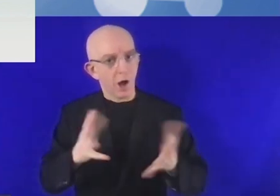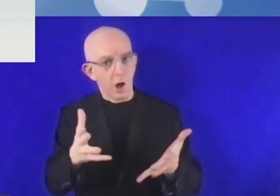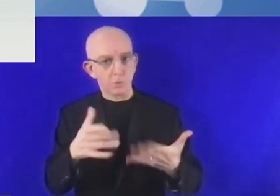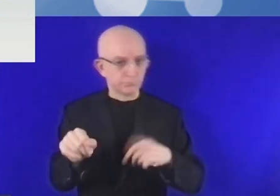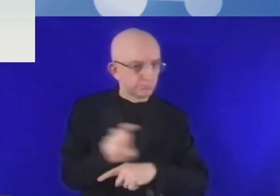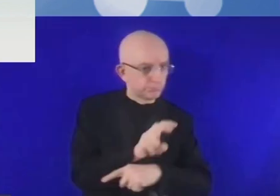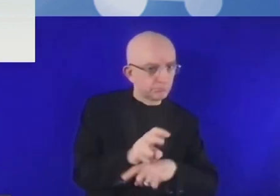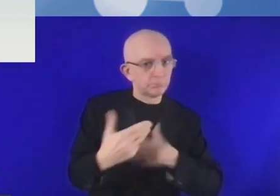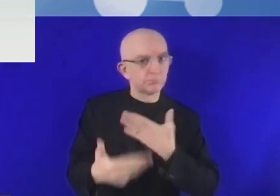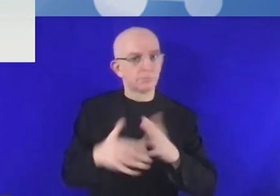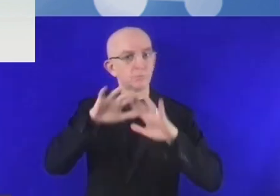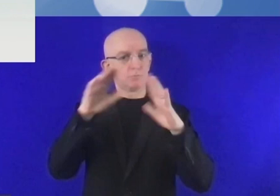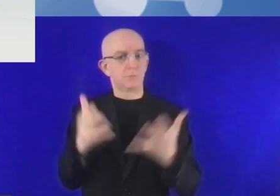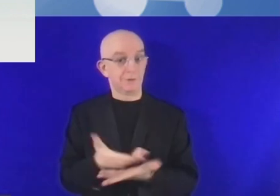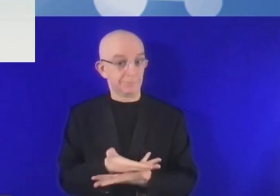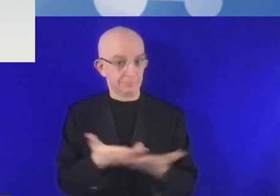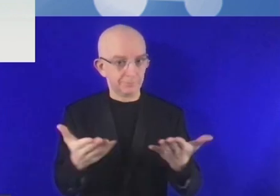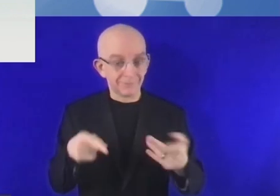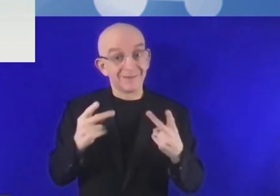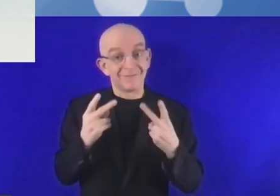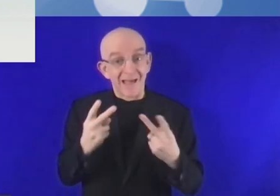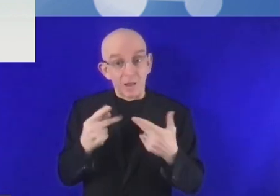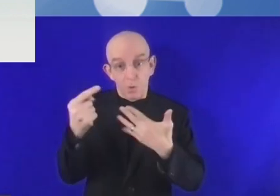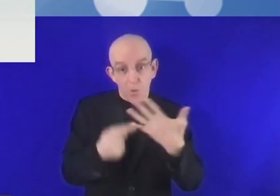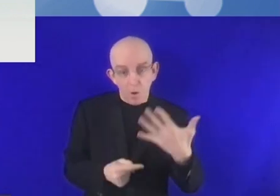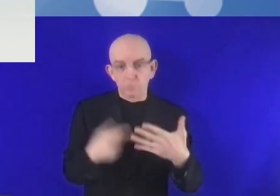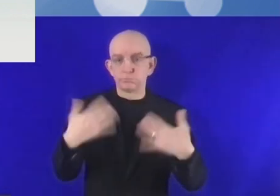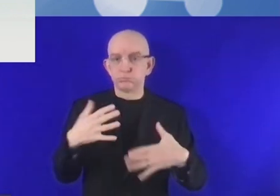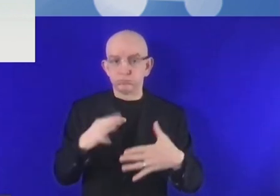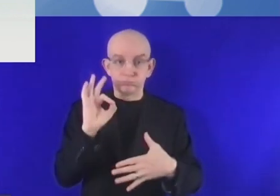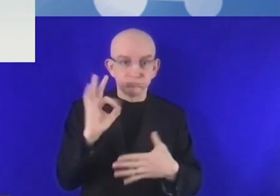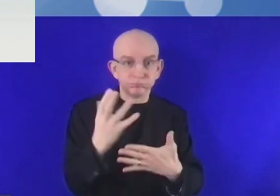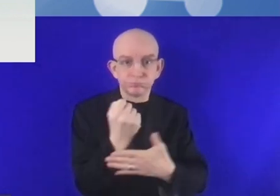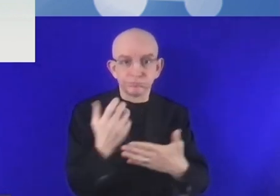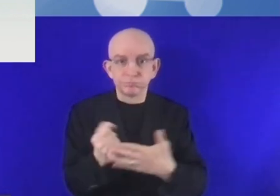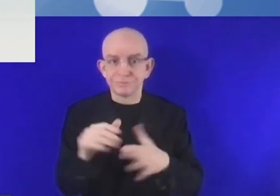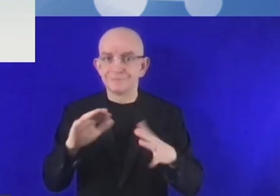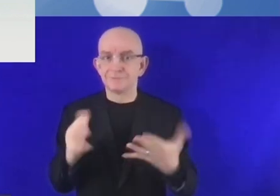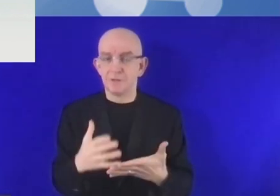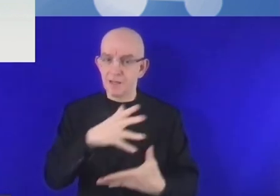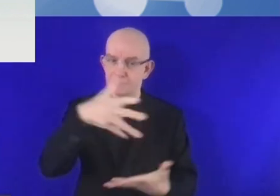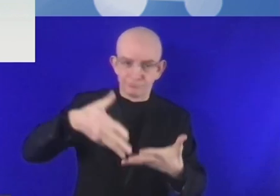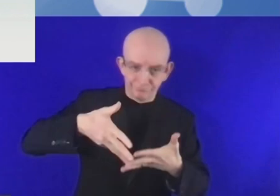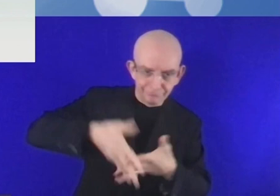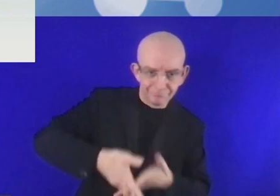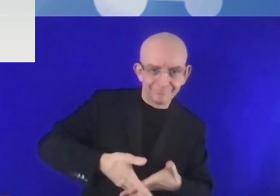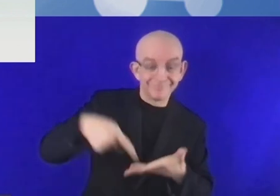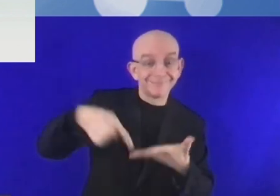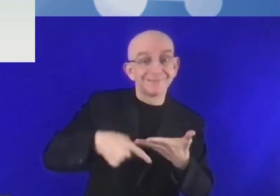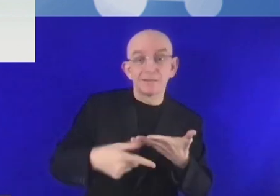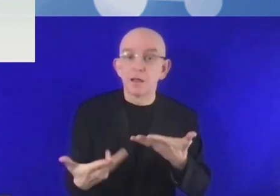korzyści, które wiążą się z użytkowaniem internetu, zakorzenione są w sieci, która musi być